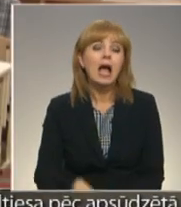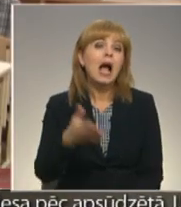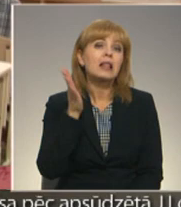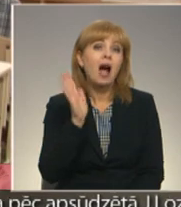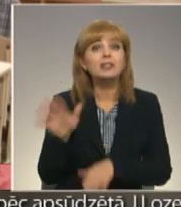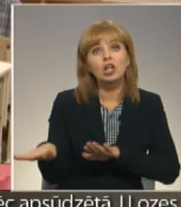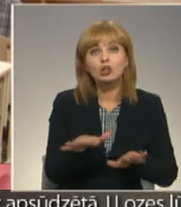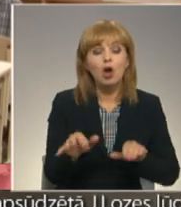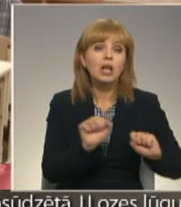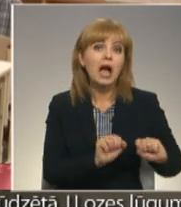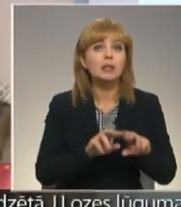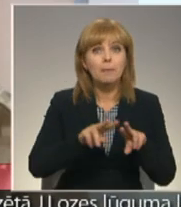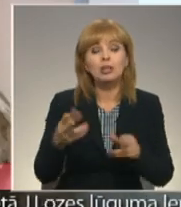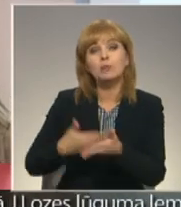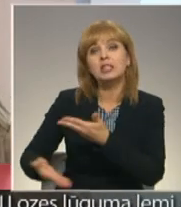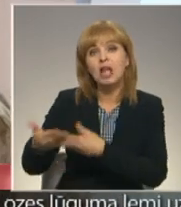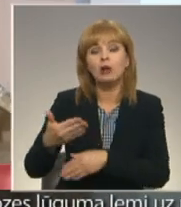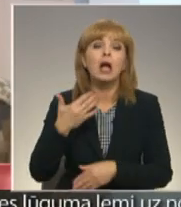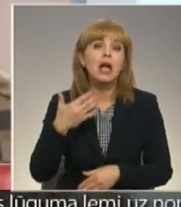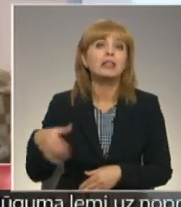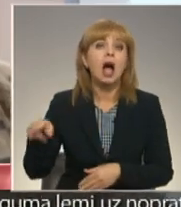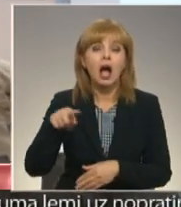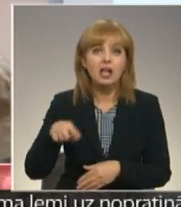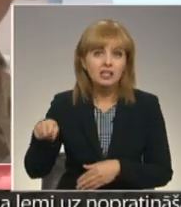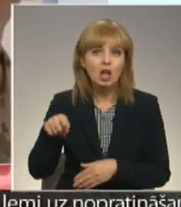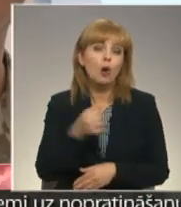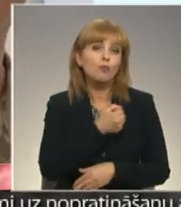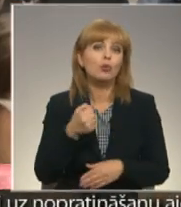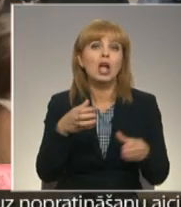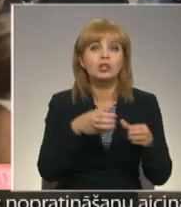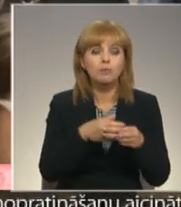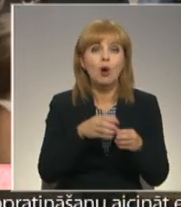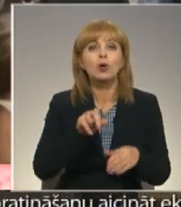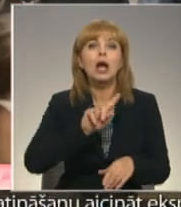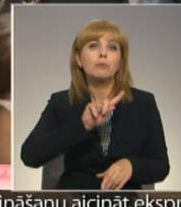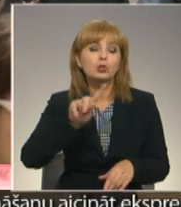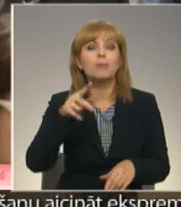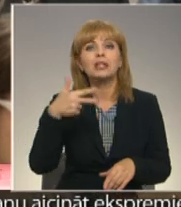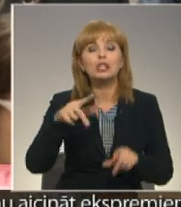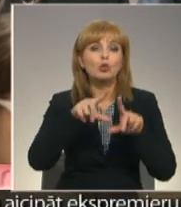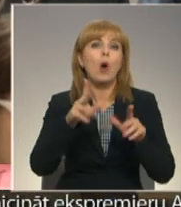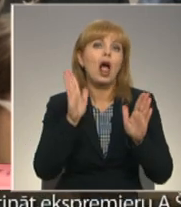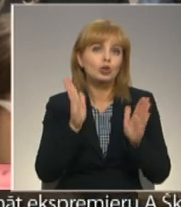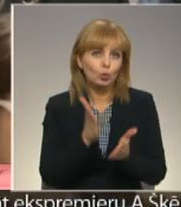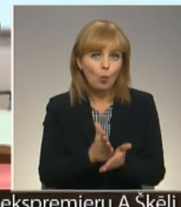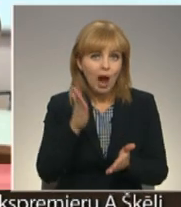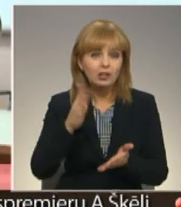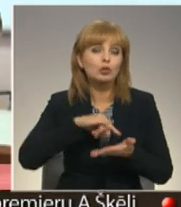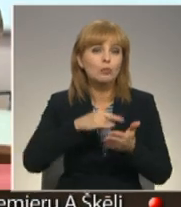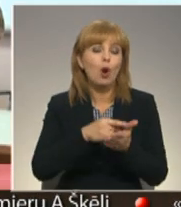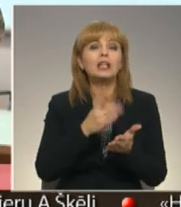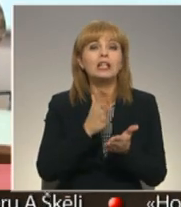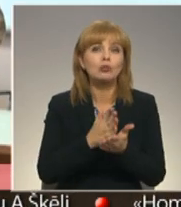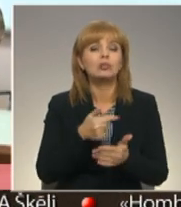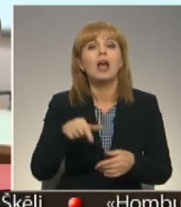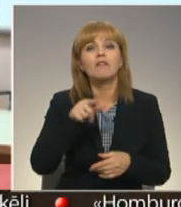Lekcijas, ko organizē aizsardzības ministrija sadarbībā ar Nacionālajiem bruņotajiem spēkiem, šogad tiks aizvadītas kopumā 130 skolās. Projekts tiek īstenots jau vairākus gadus, un